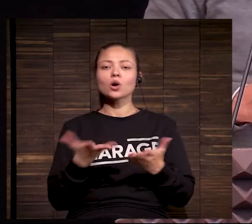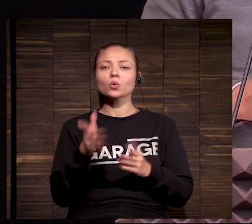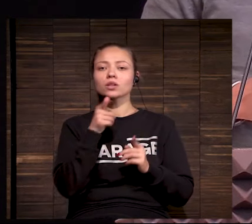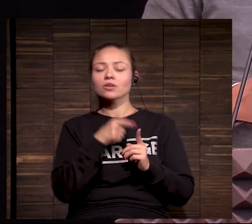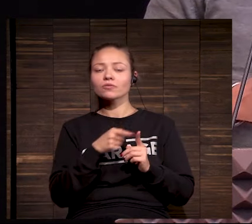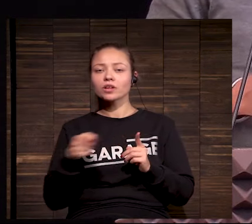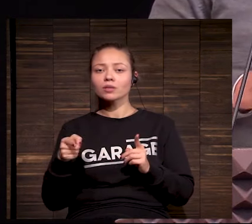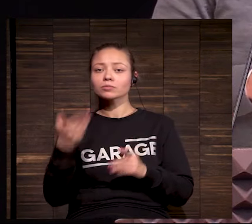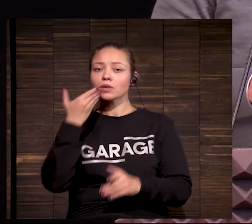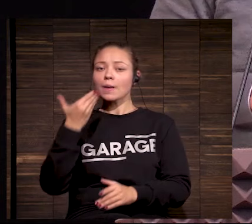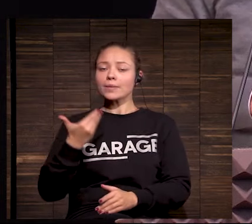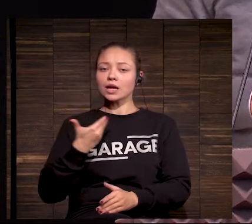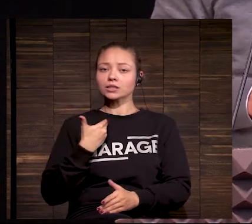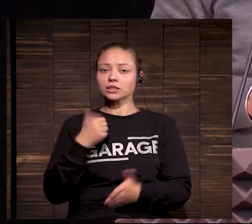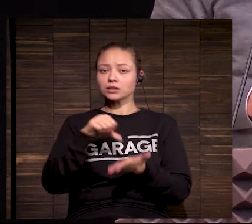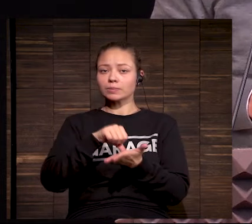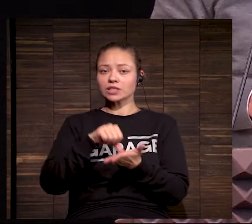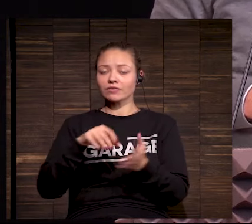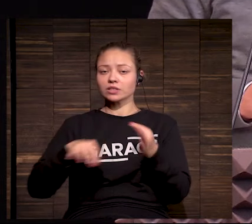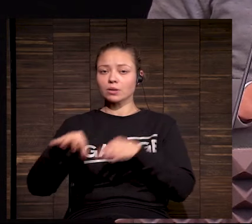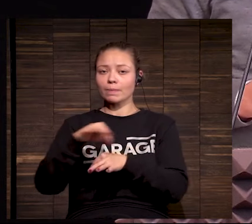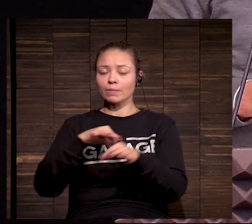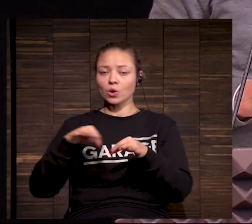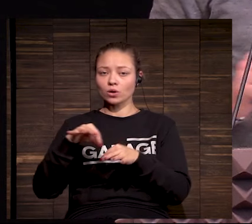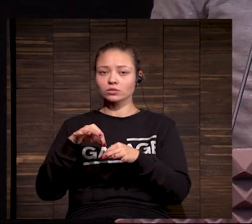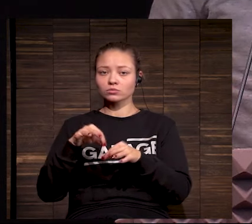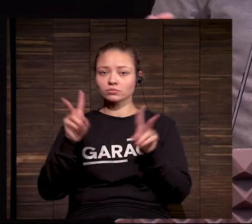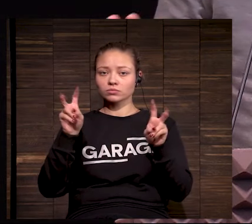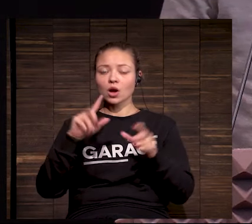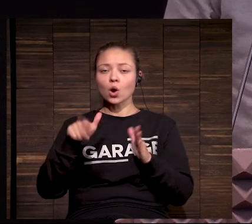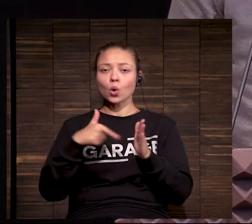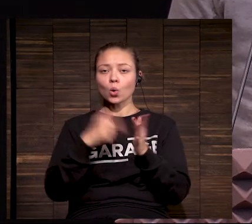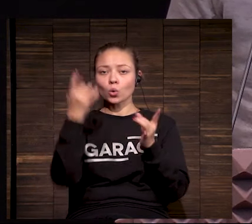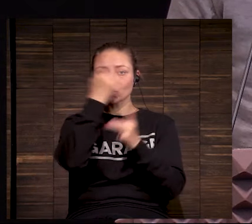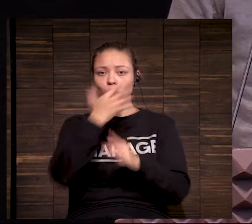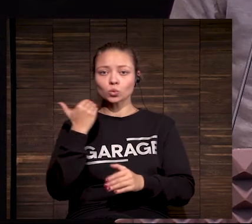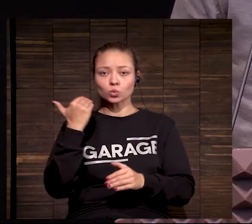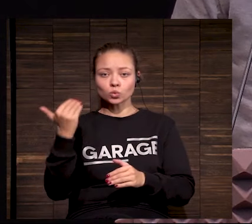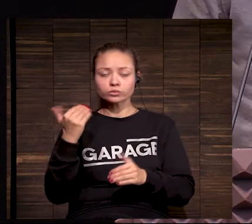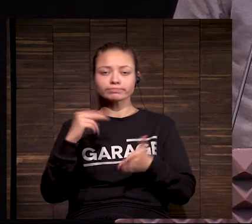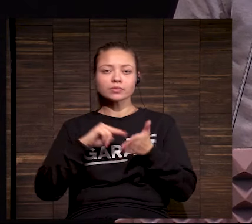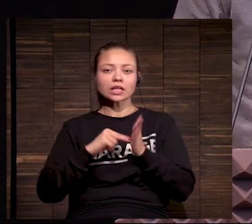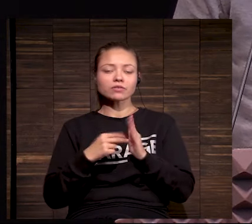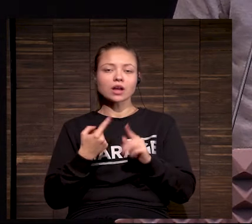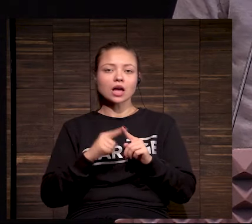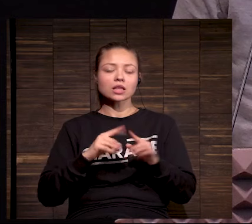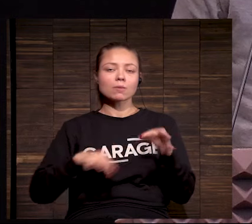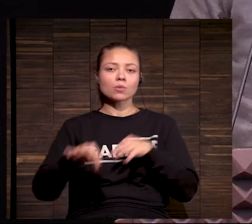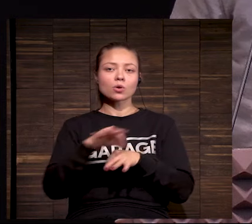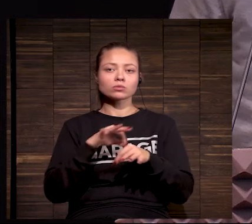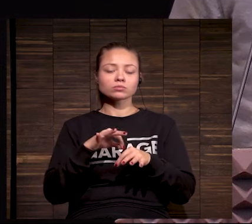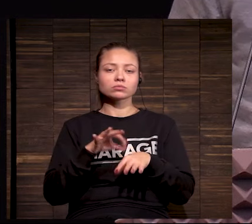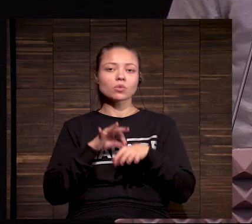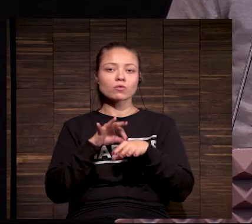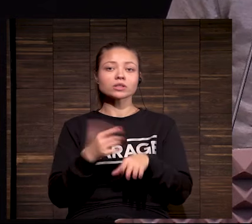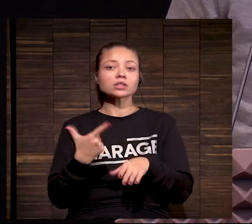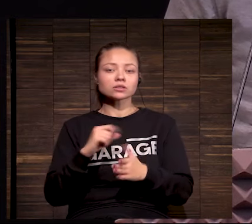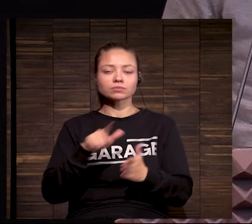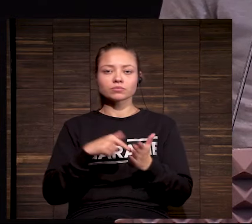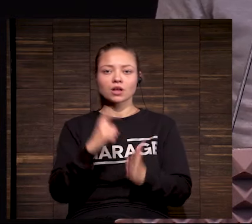мне обратились представители проекта город культуры планировались этот проект проводить в х ли